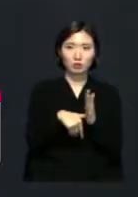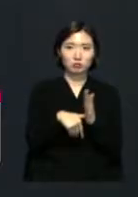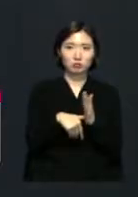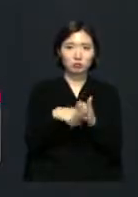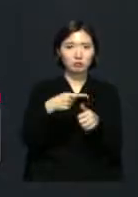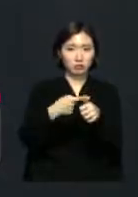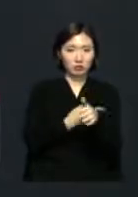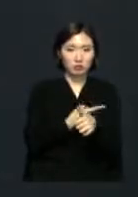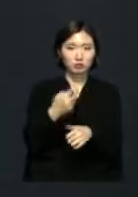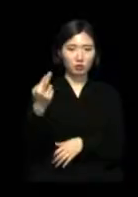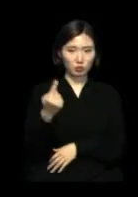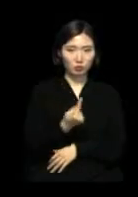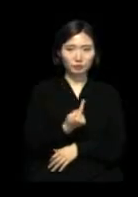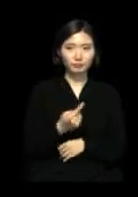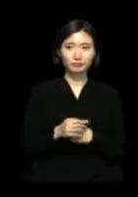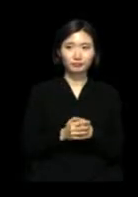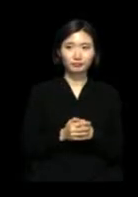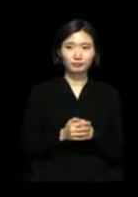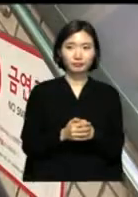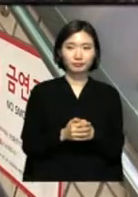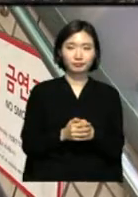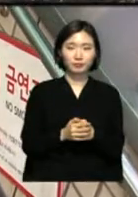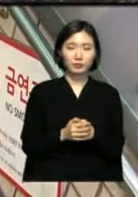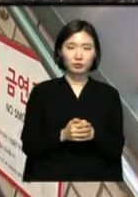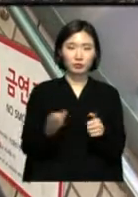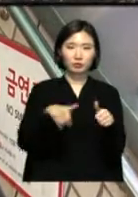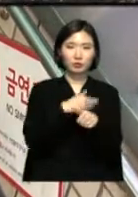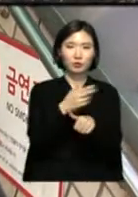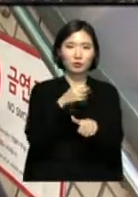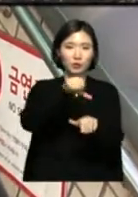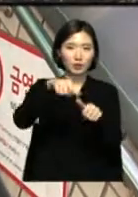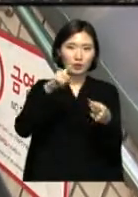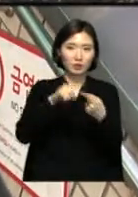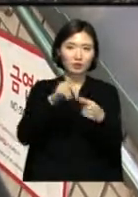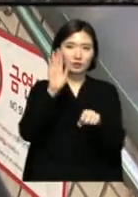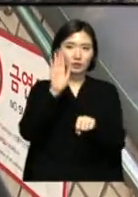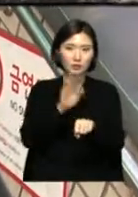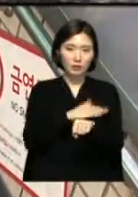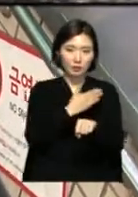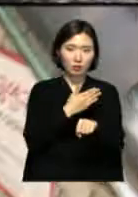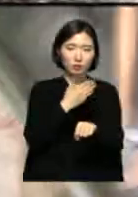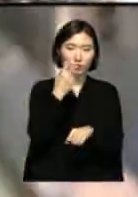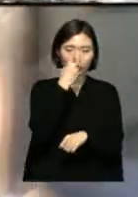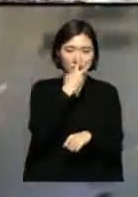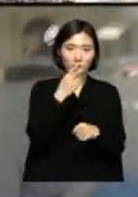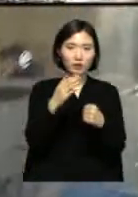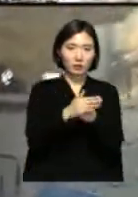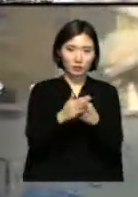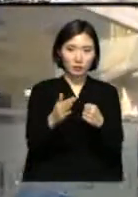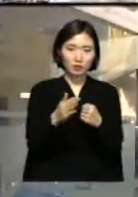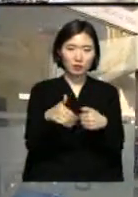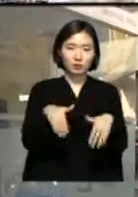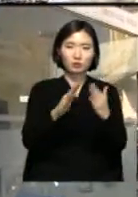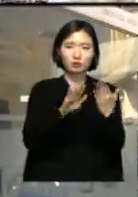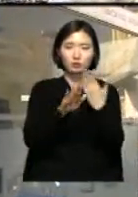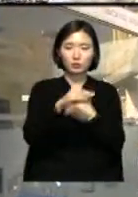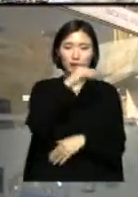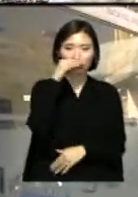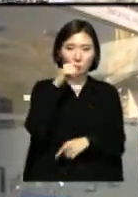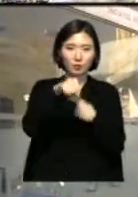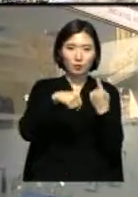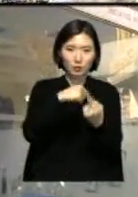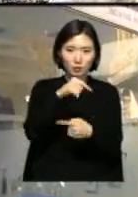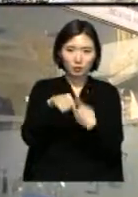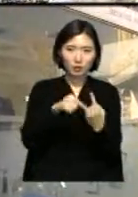그냥 자연스럽게 걸어왔던 것 같은데. 주변 환경에 대한 잘못된 사전 조사 탓에 또 설치 후 제대로 관리가